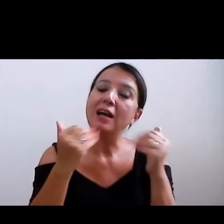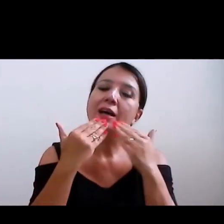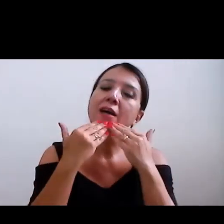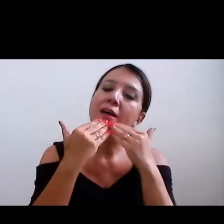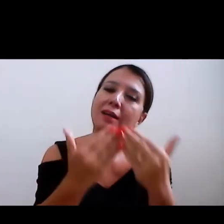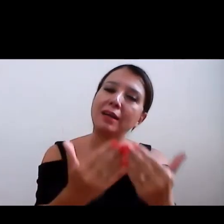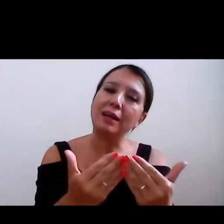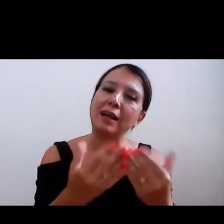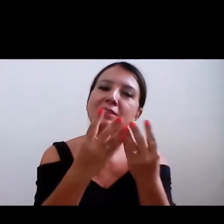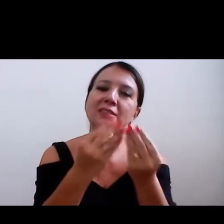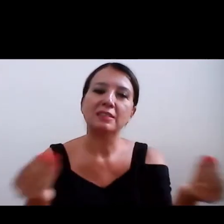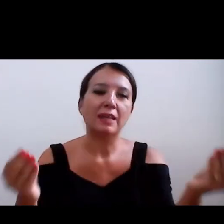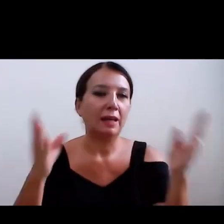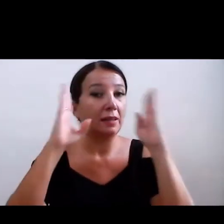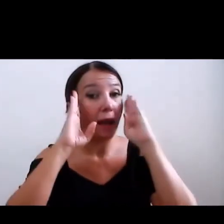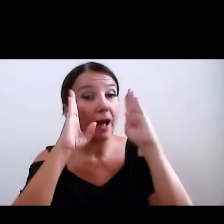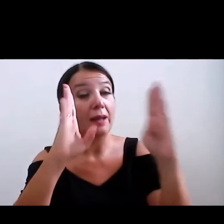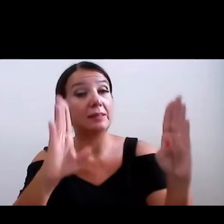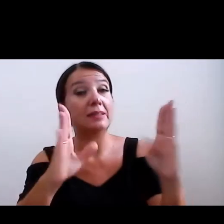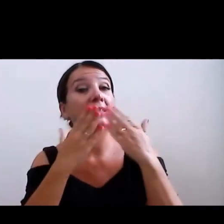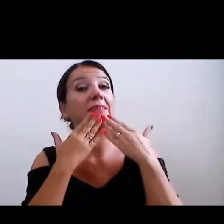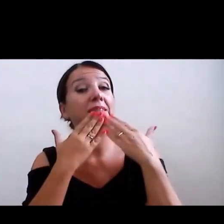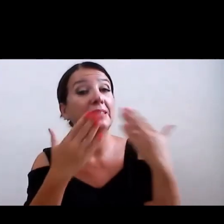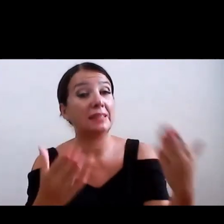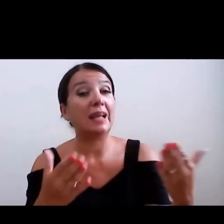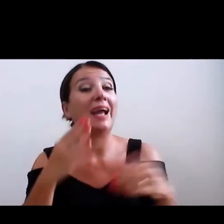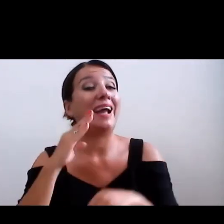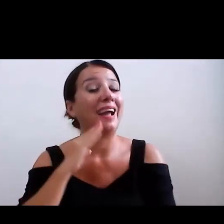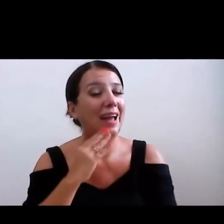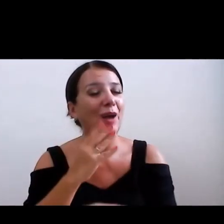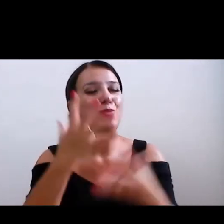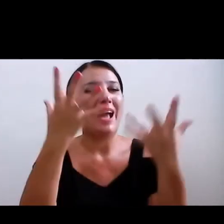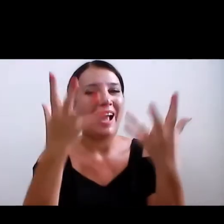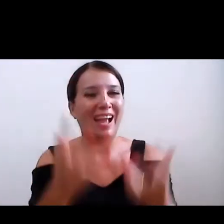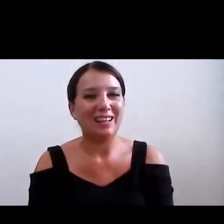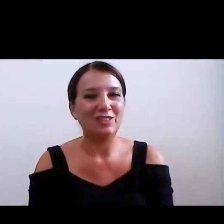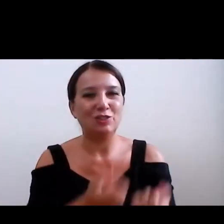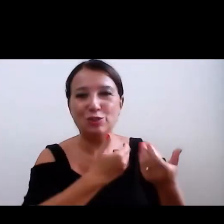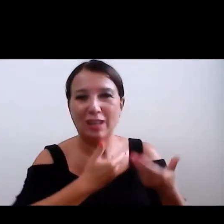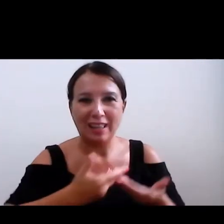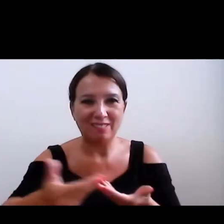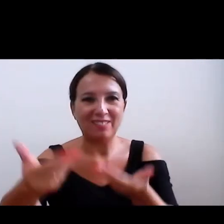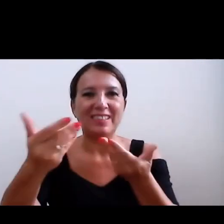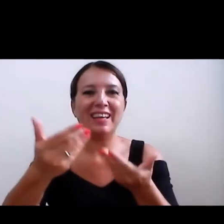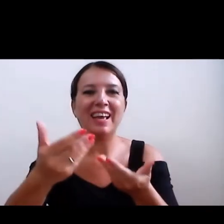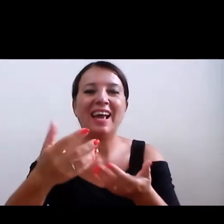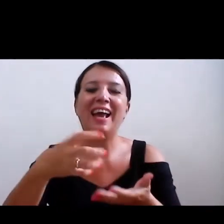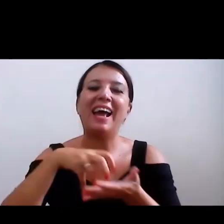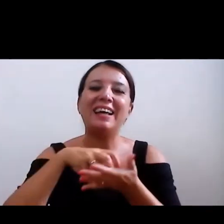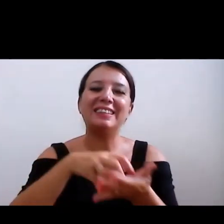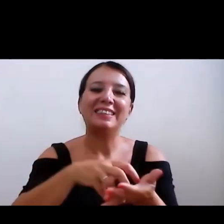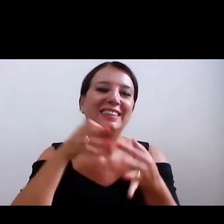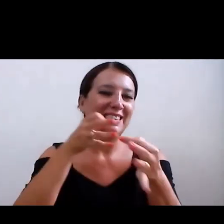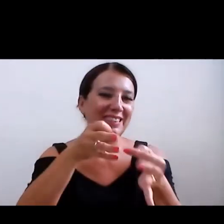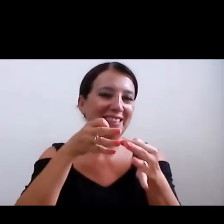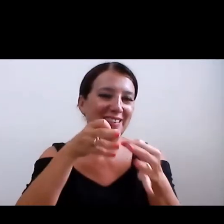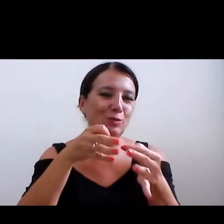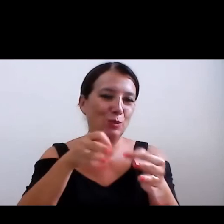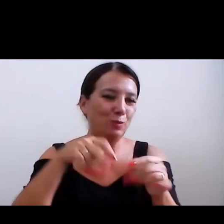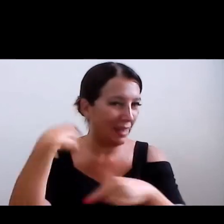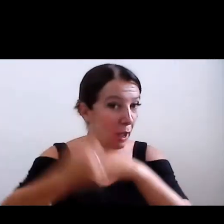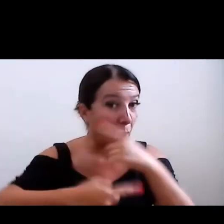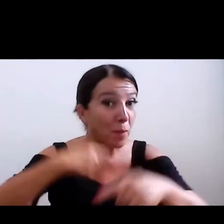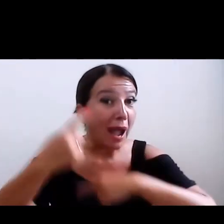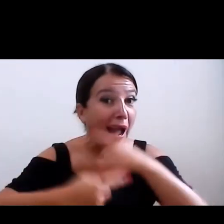ringrazio tanto per l'attenzione. Ringrazio Claudia per aver accettato il nostro invito e le anticipo che la disturberemo sicuramente